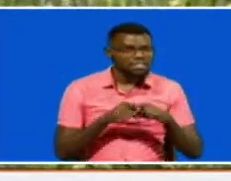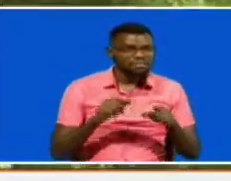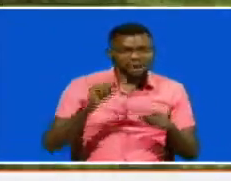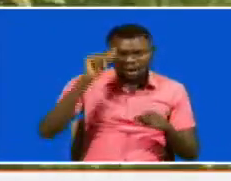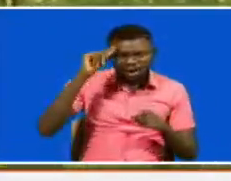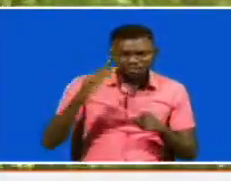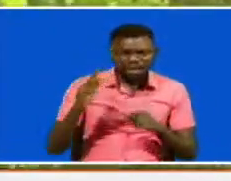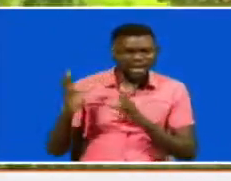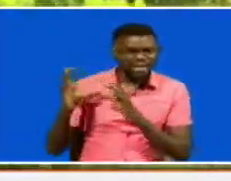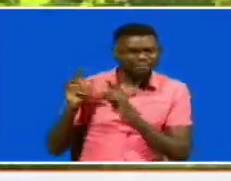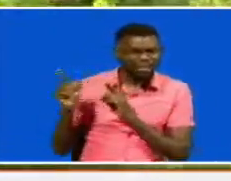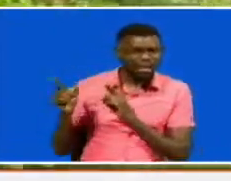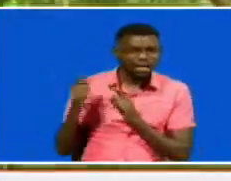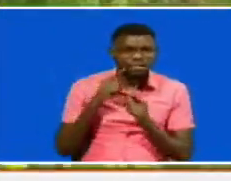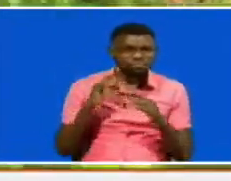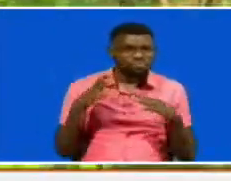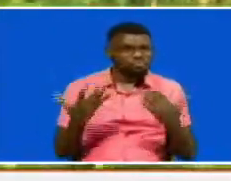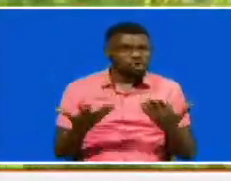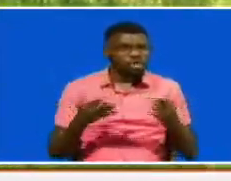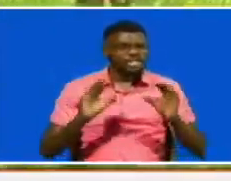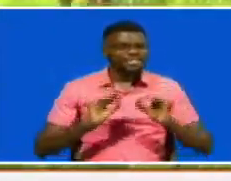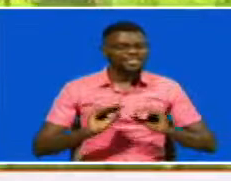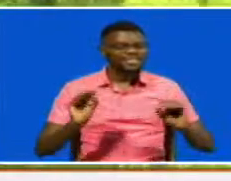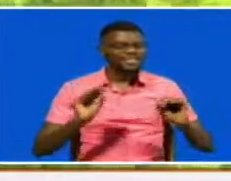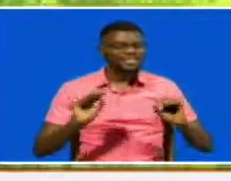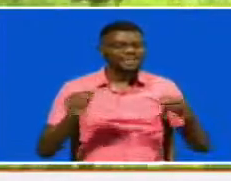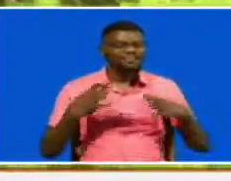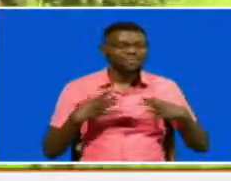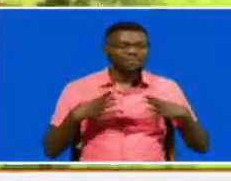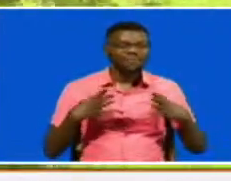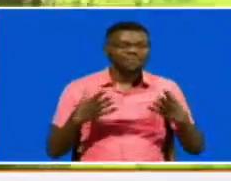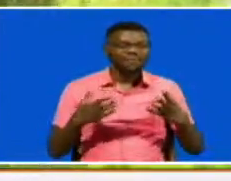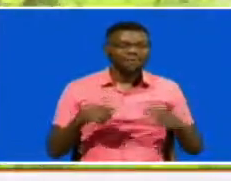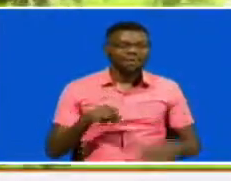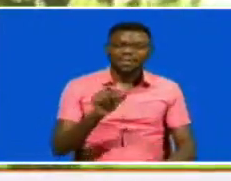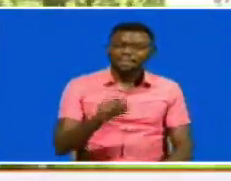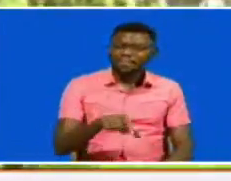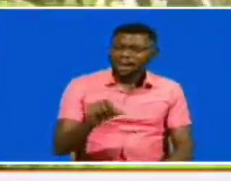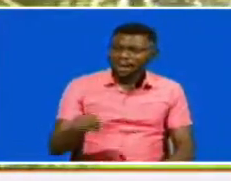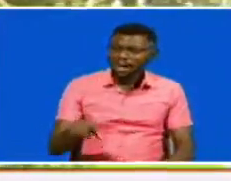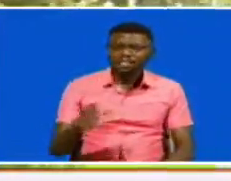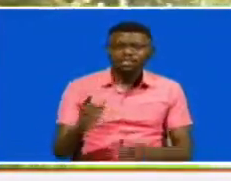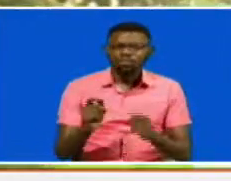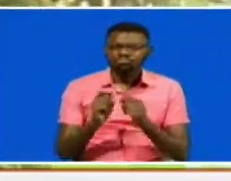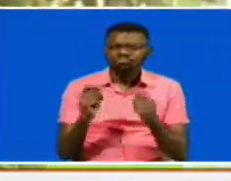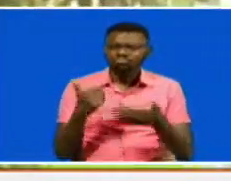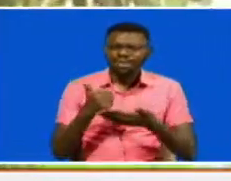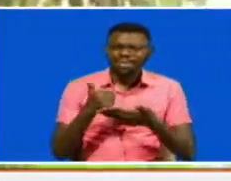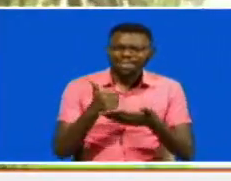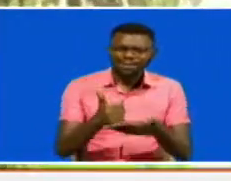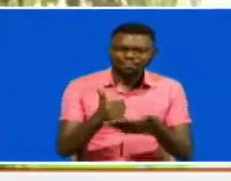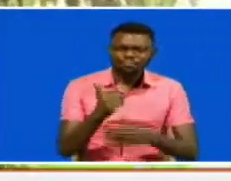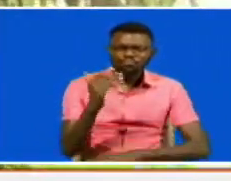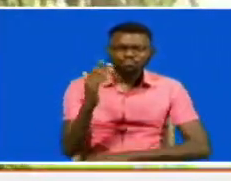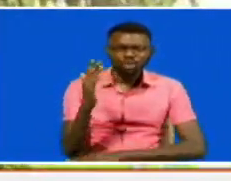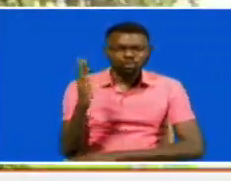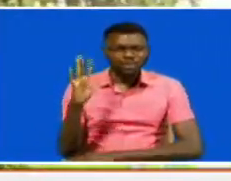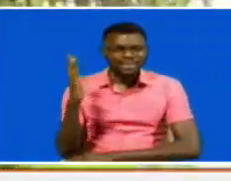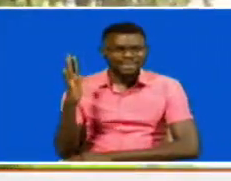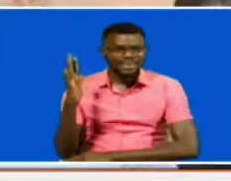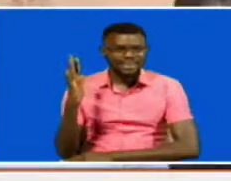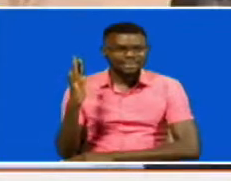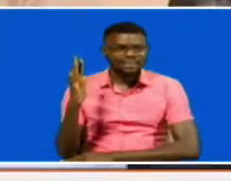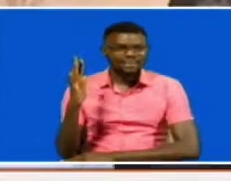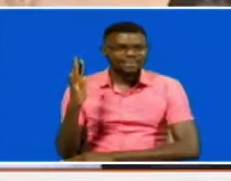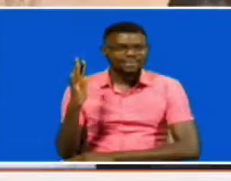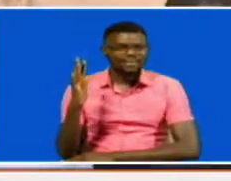wa Kilifi anasema kuwa wanahamasisha umma kupanda mikanju ili kuongeza misitu. Na sasa mkanju